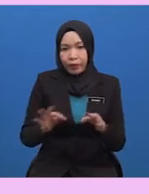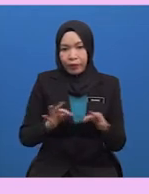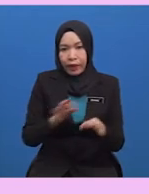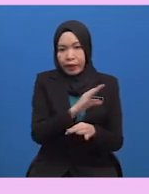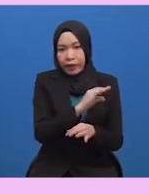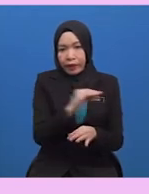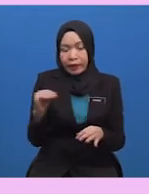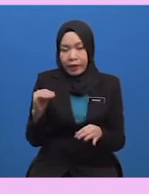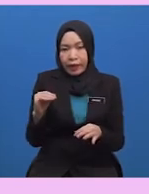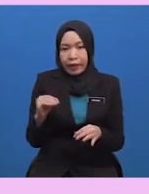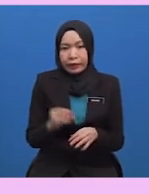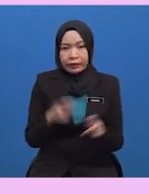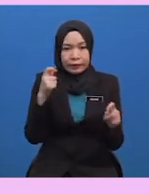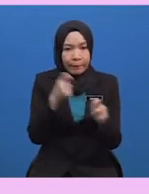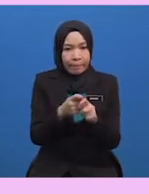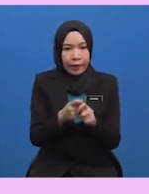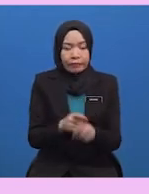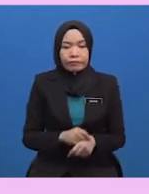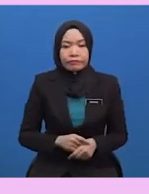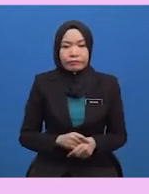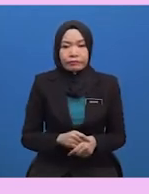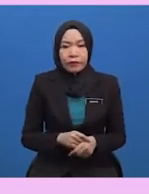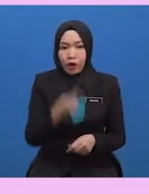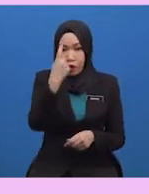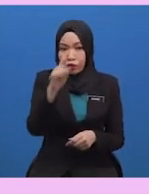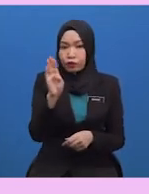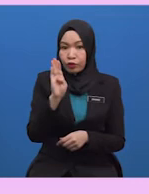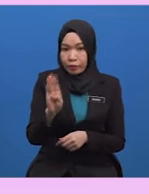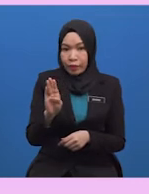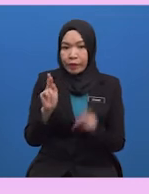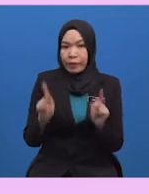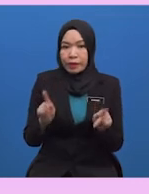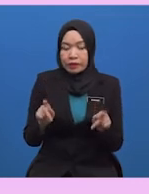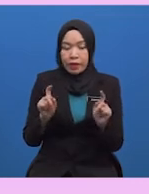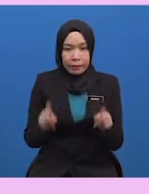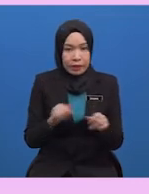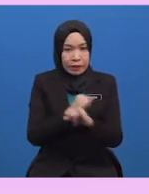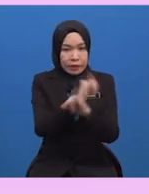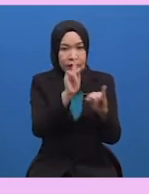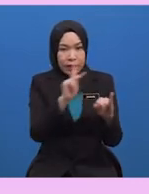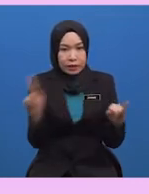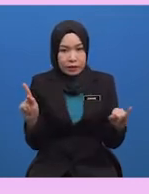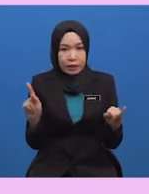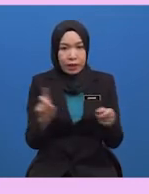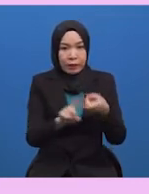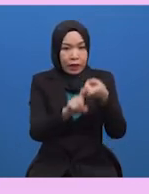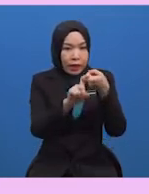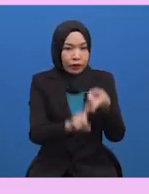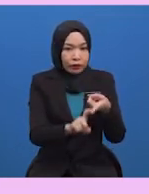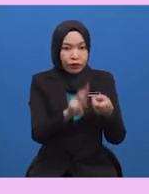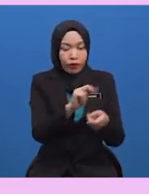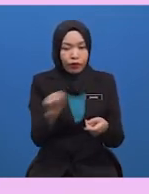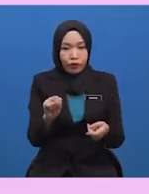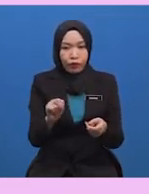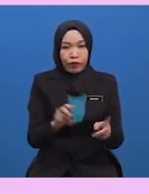Bagi soalan B pula, pelajar perlu menjelaskan saling kebergantungan desa bandar seperti